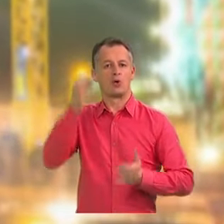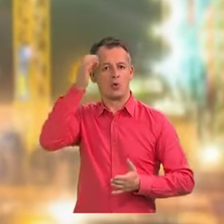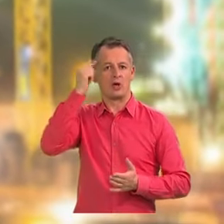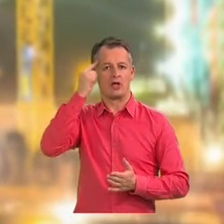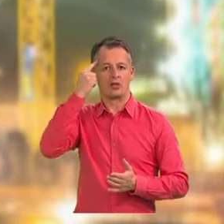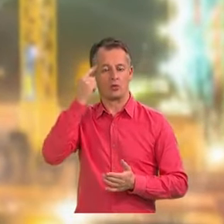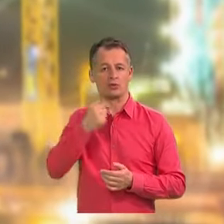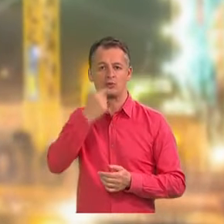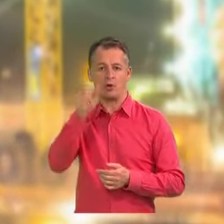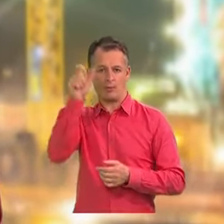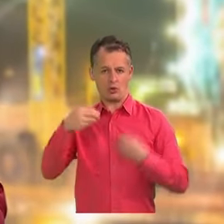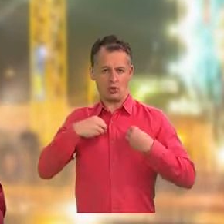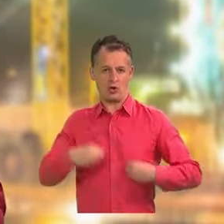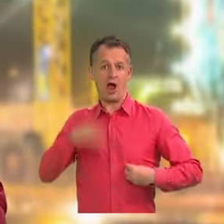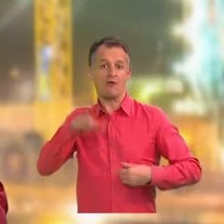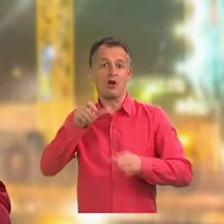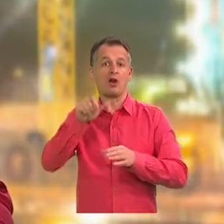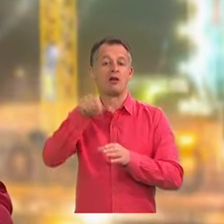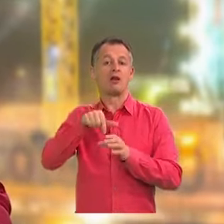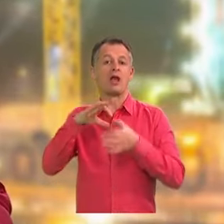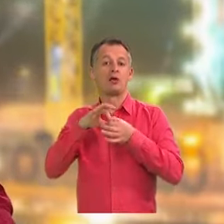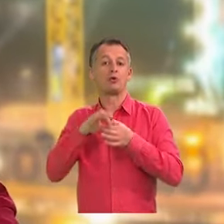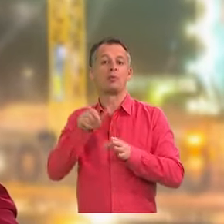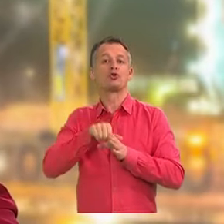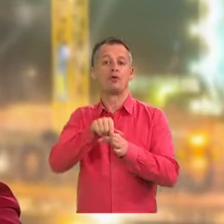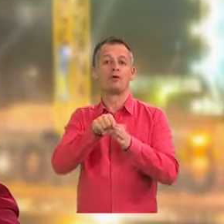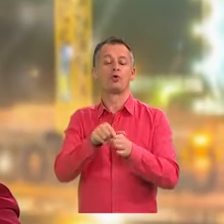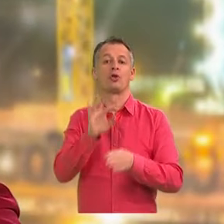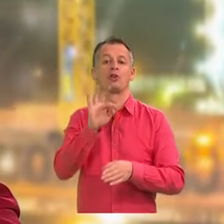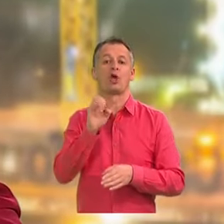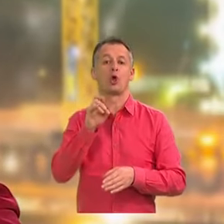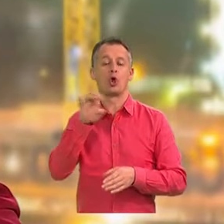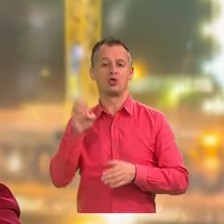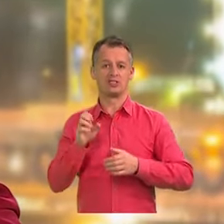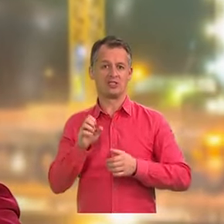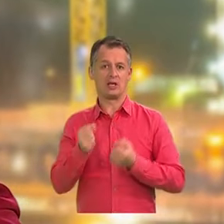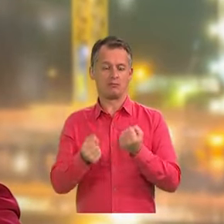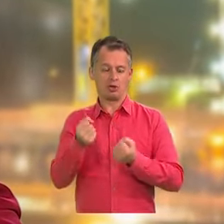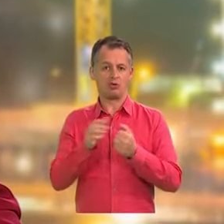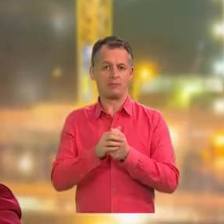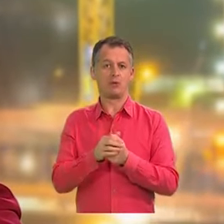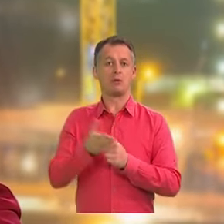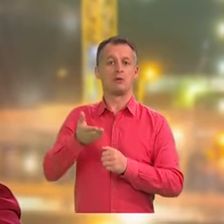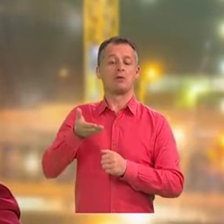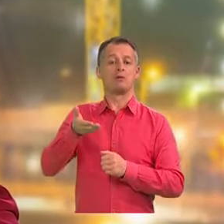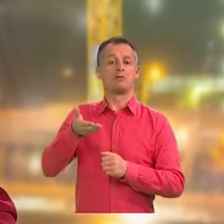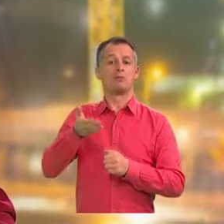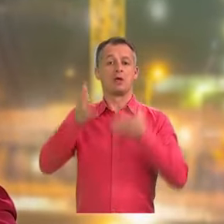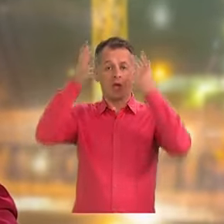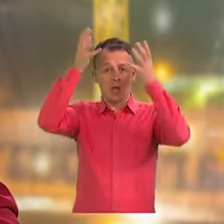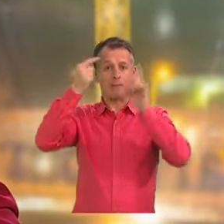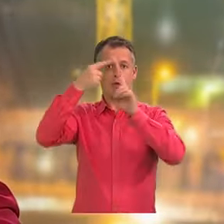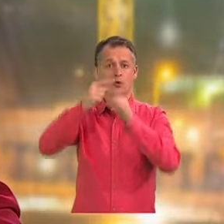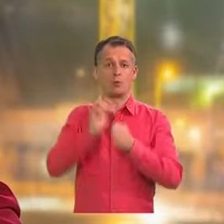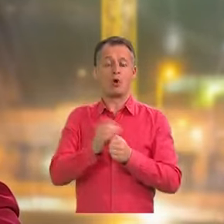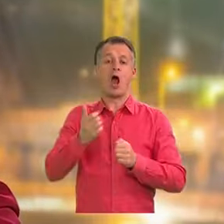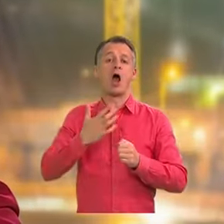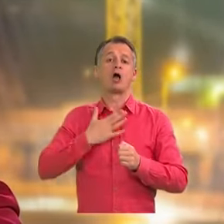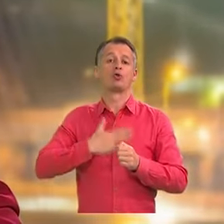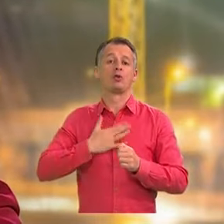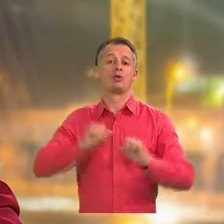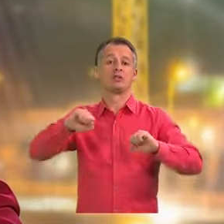avut o legătură și cu șoferul lui Teodosie, iar în preasfinția sa nu a putut trece cu vederea și și-ar fi dorit răzbunarea.